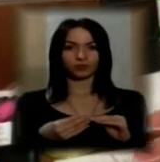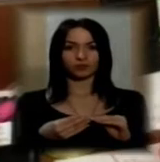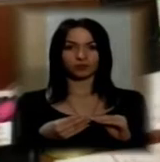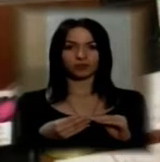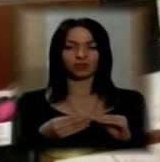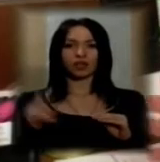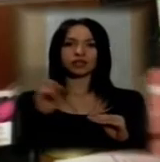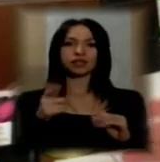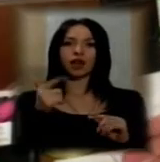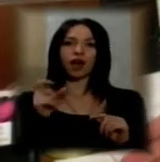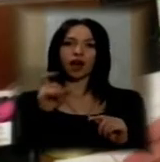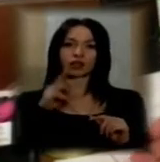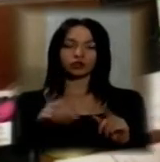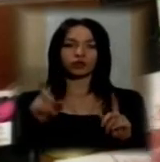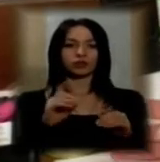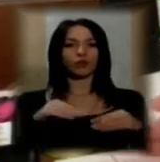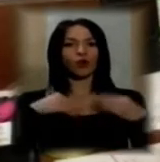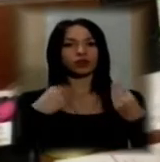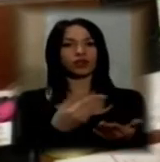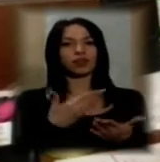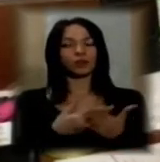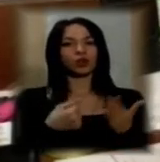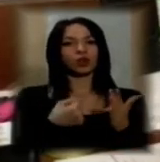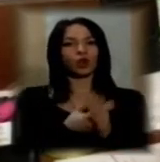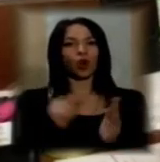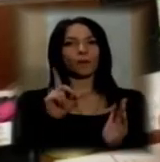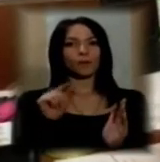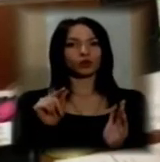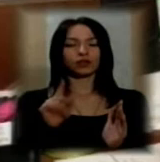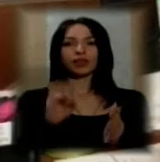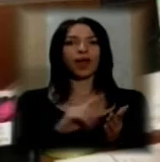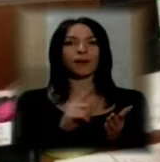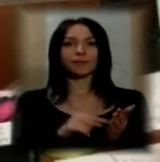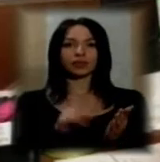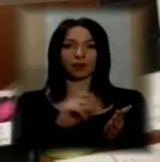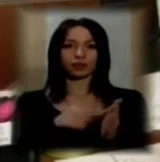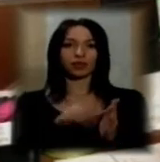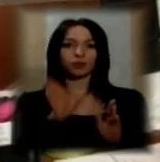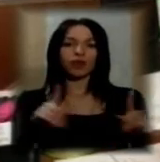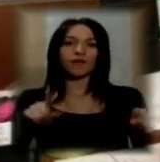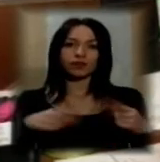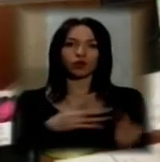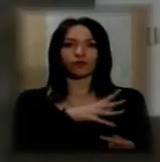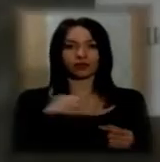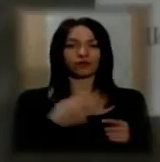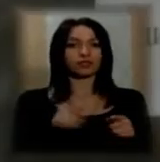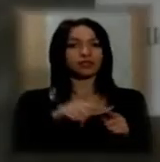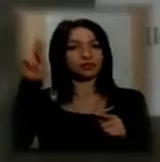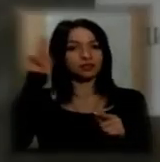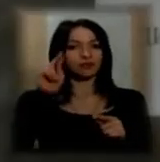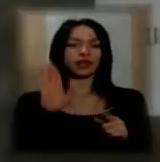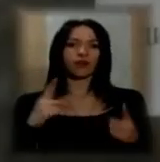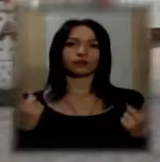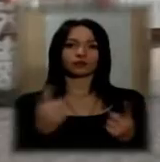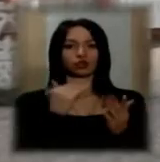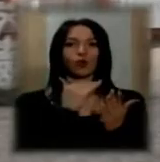з постачанням, наприклад, до понеділка, то не питання буде відновити ці всі заняття в звичному режимі. Аліна Мокляк,